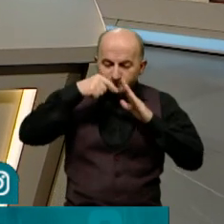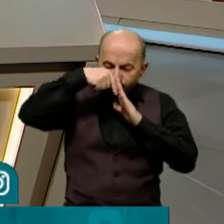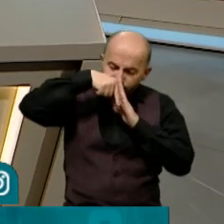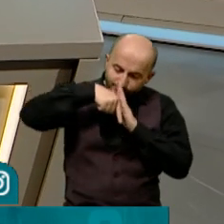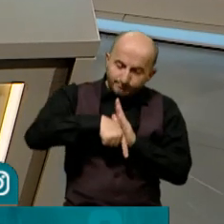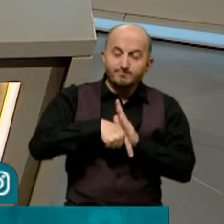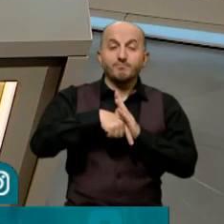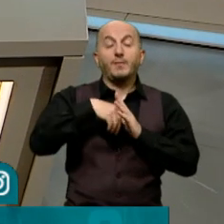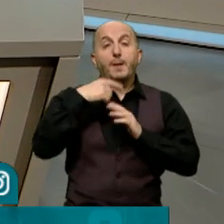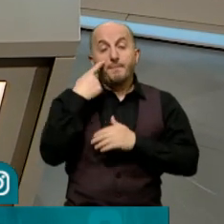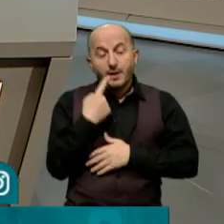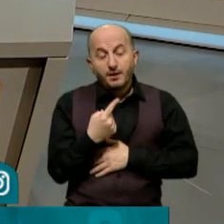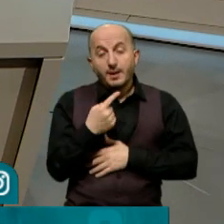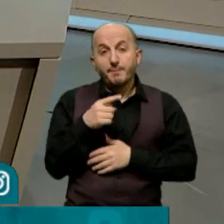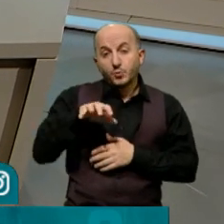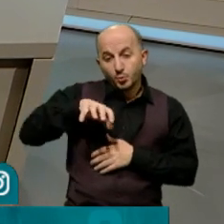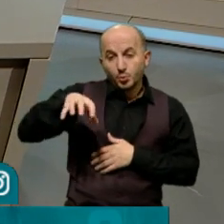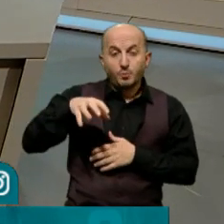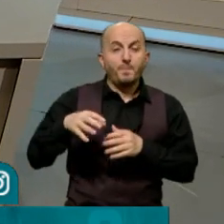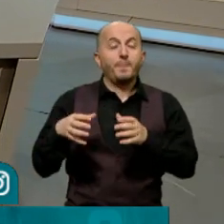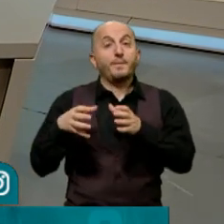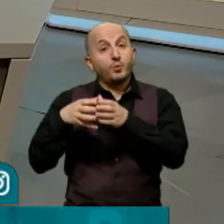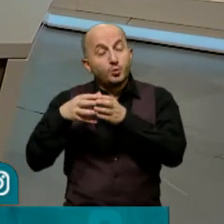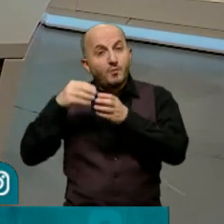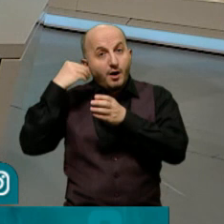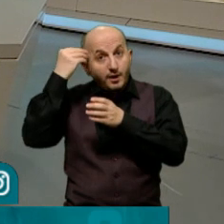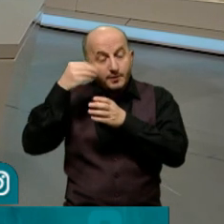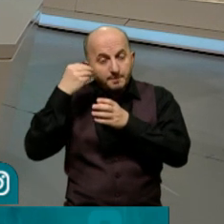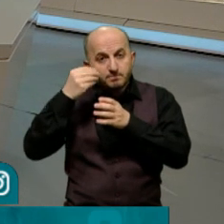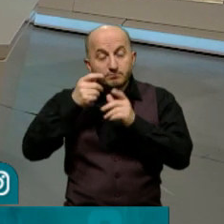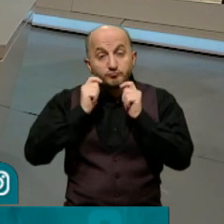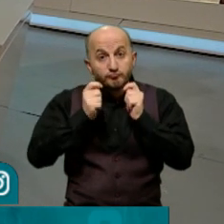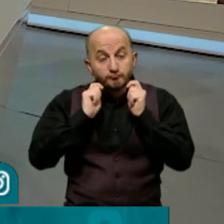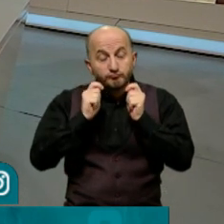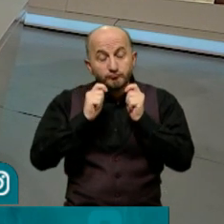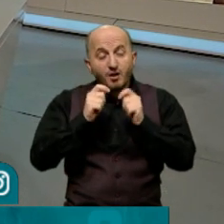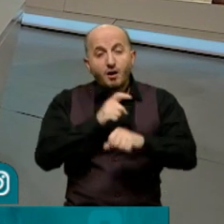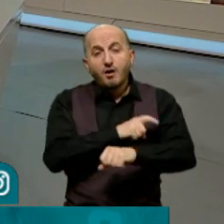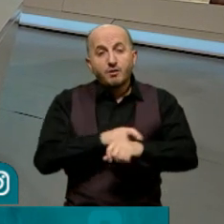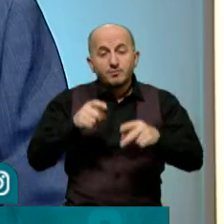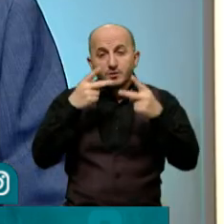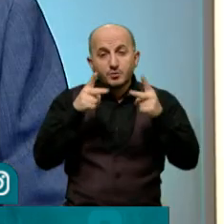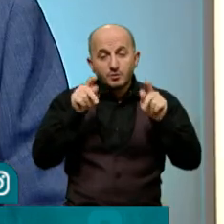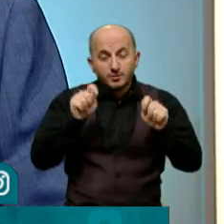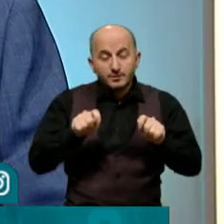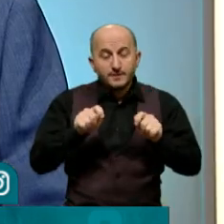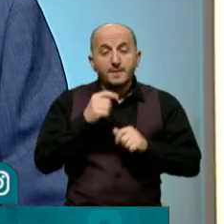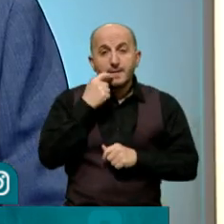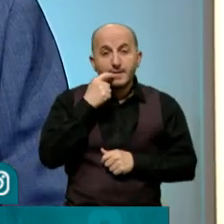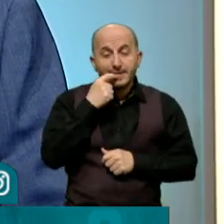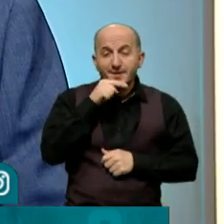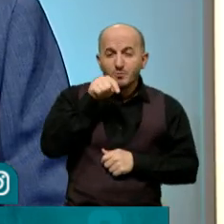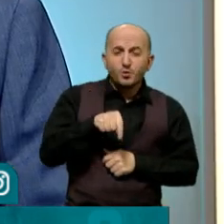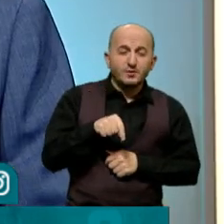ki, yani zaruretler bazen efendim haramları da mubah kılar. Kaldı ki